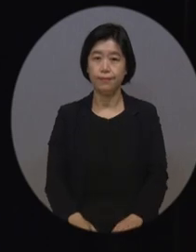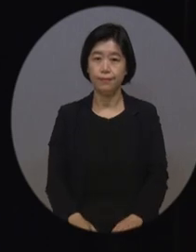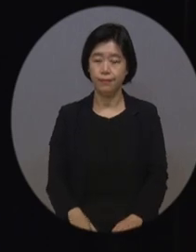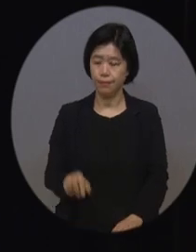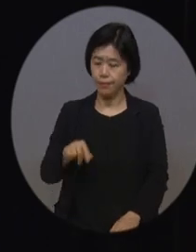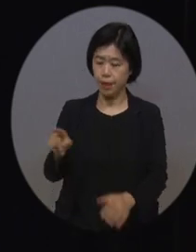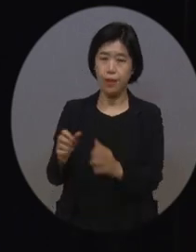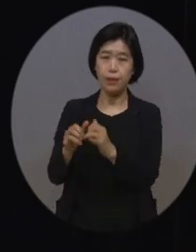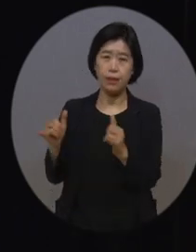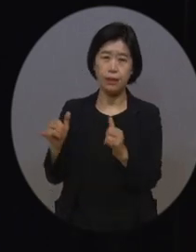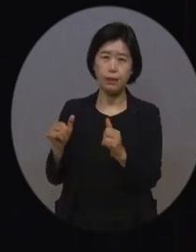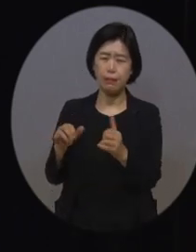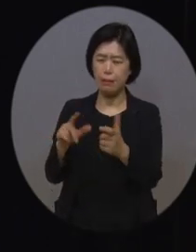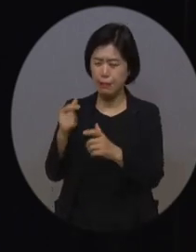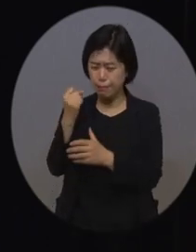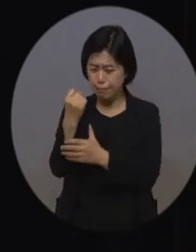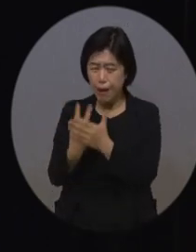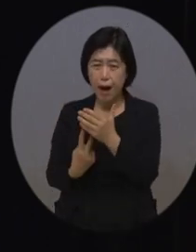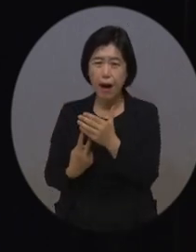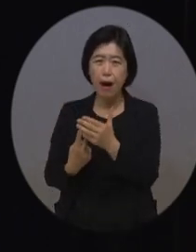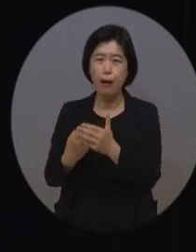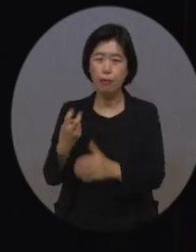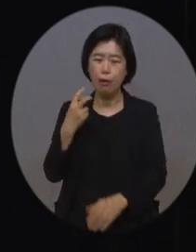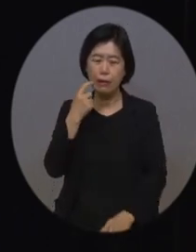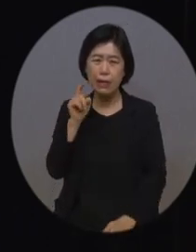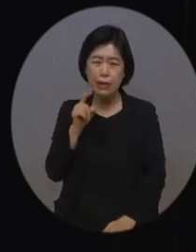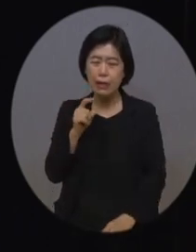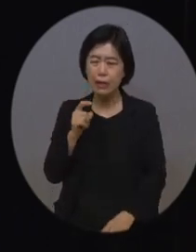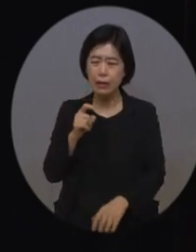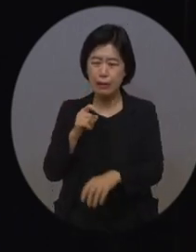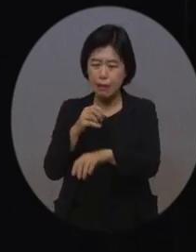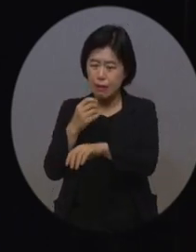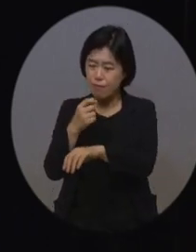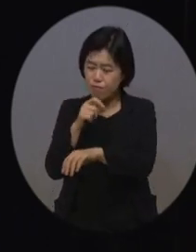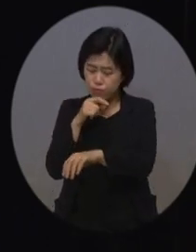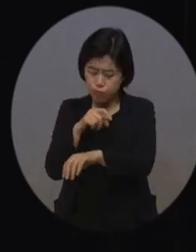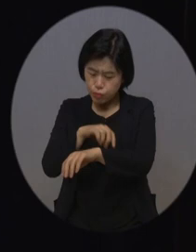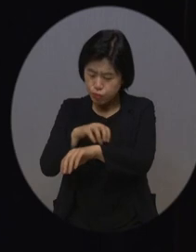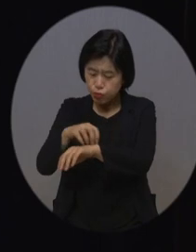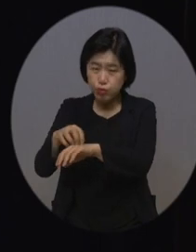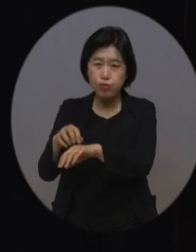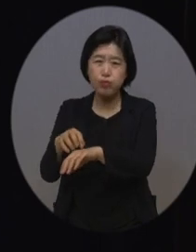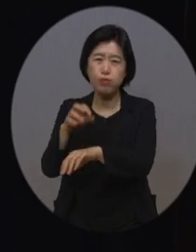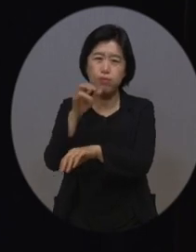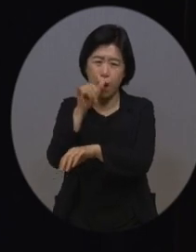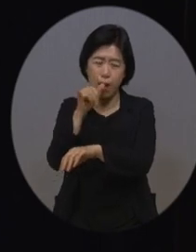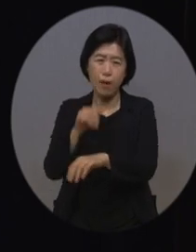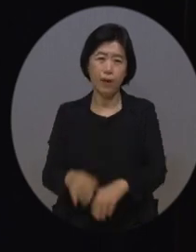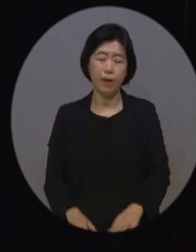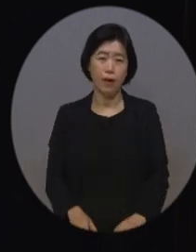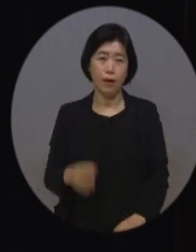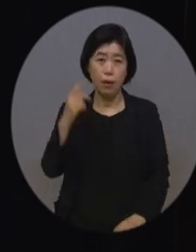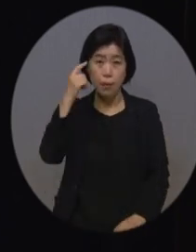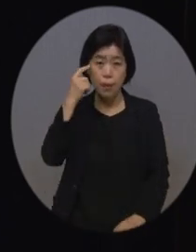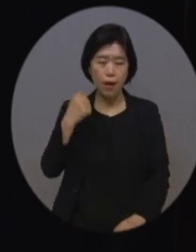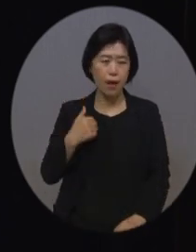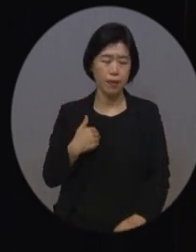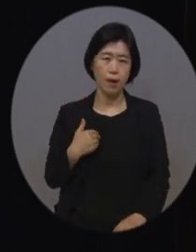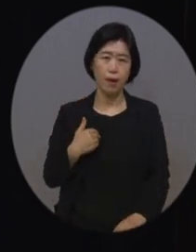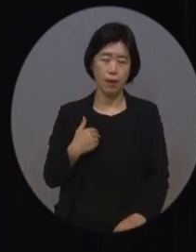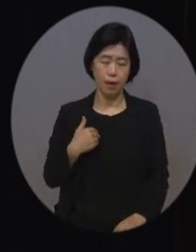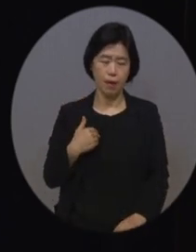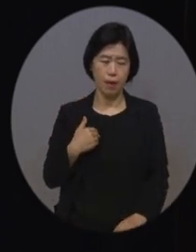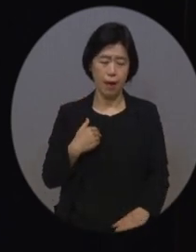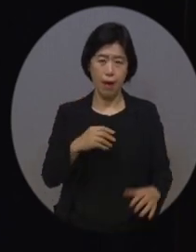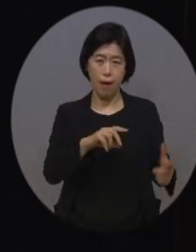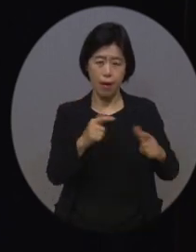그들의 썩은 살과 고름이 낮과 밤을 채웠다. 쾌락을 낚으려는 내가 욕망의 바다에